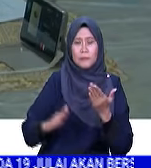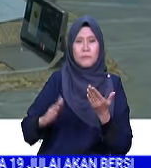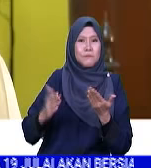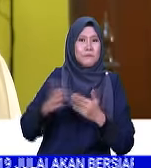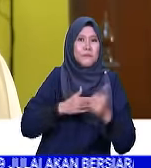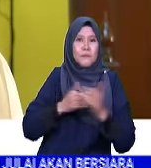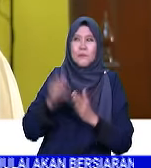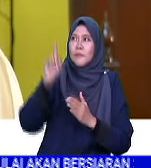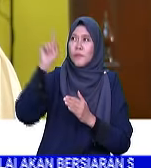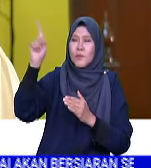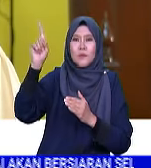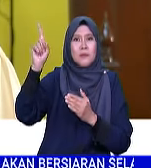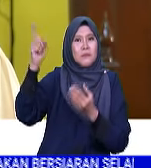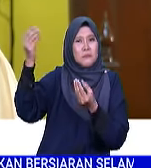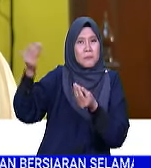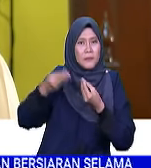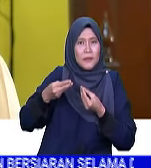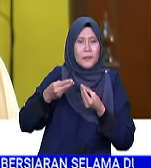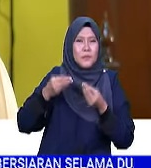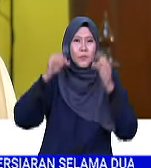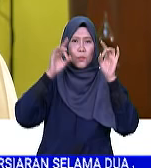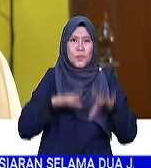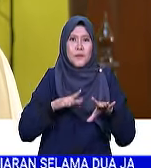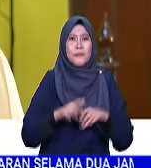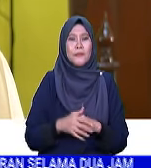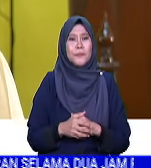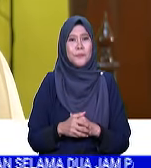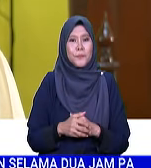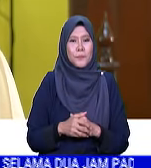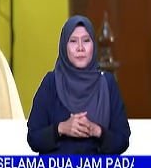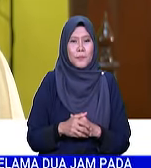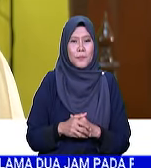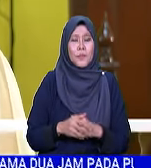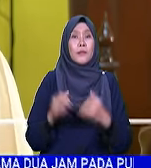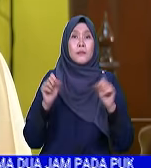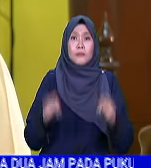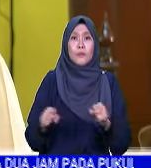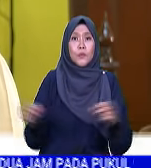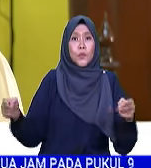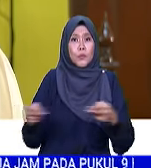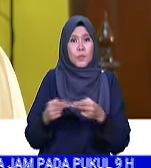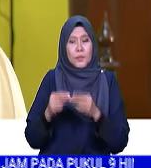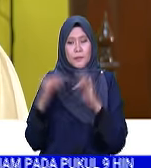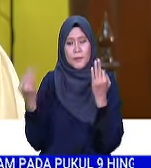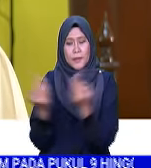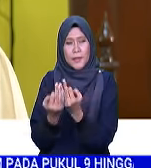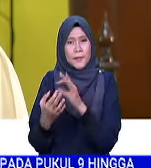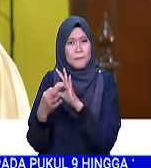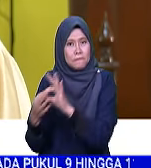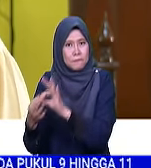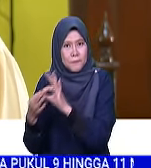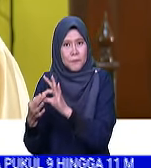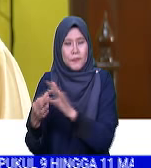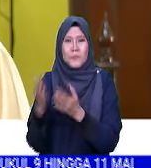hikmah. Hikmah diberikan musibah seperti ini ialah kita dapat menjalinkan hubungan kekeluargaan. Kalau sebelum